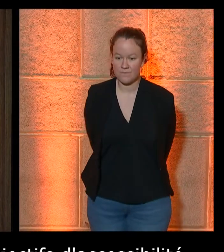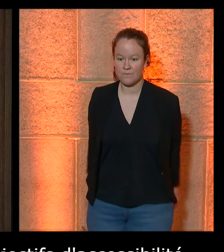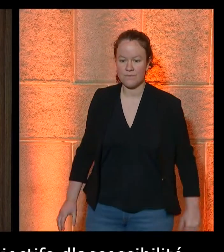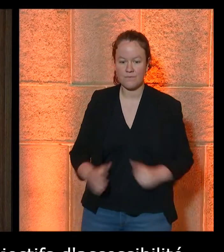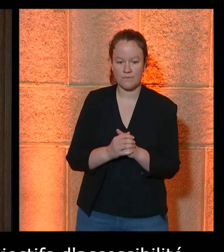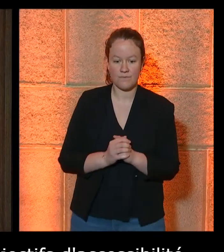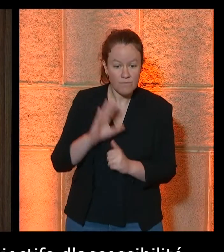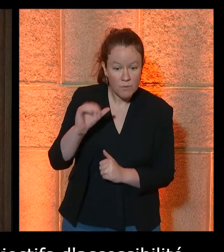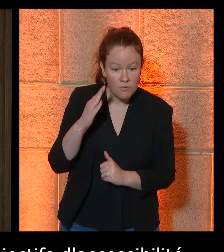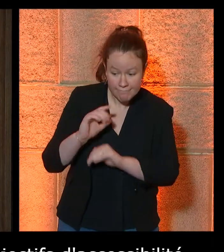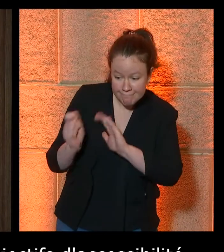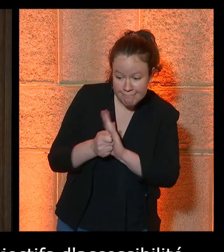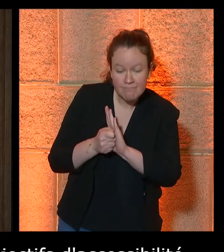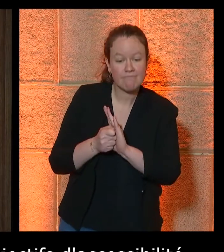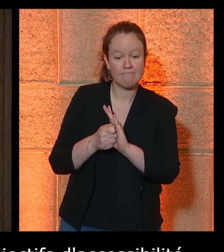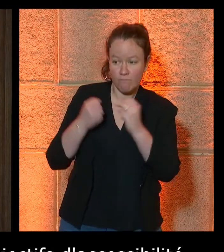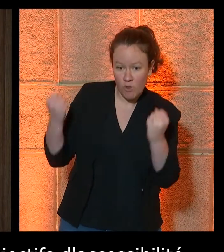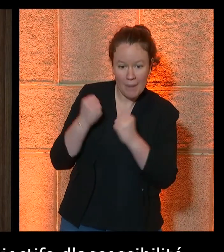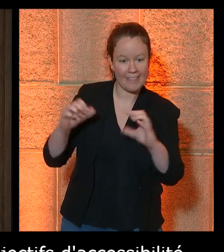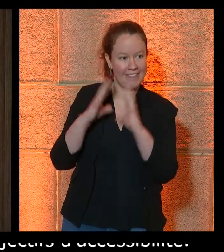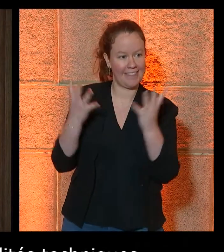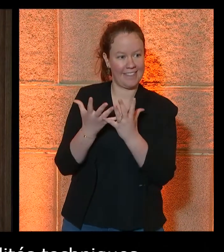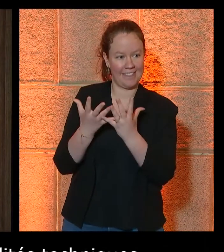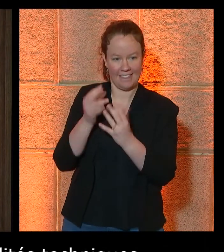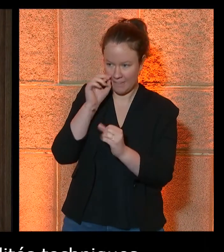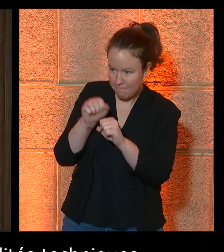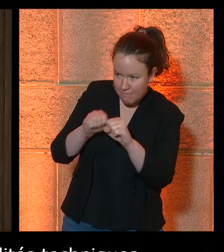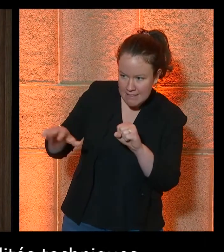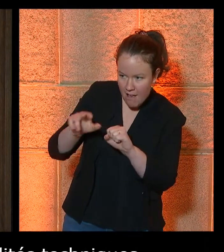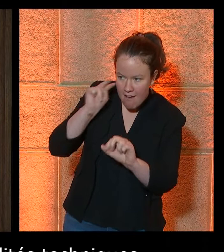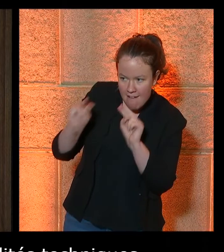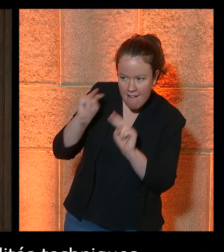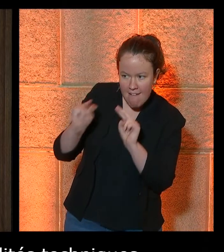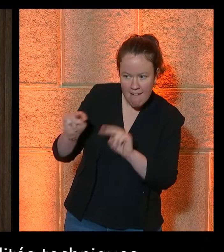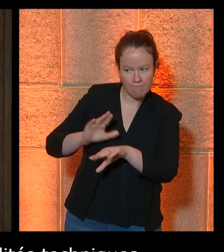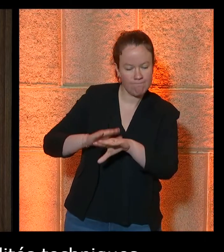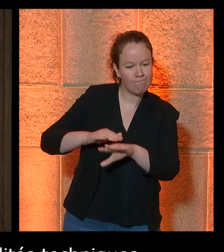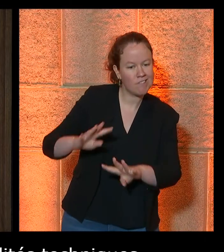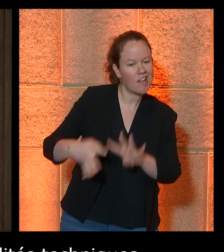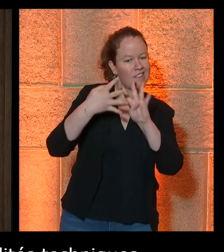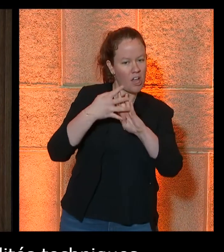s'emparent de ce sujet. Cédric Laurent va nous rappeler les critères sur lesquels nous allons les évaluer.